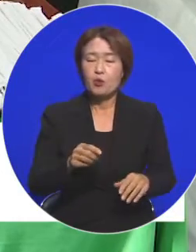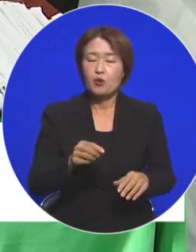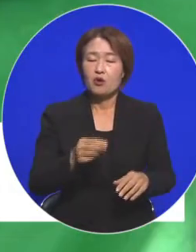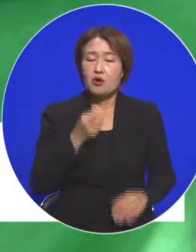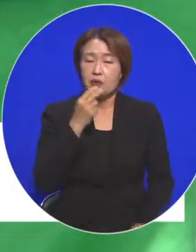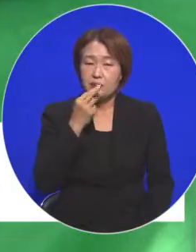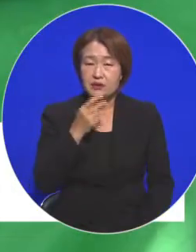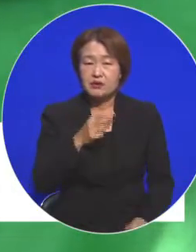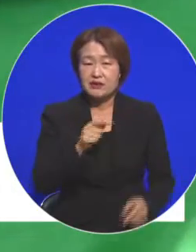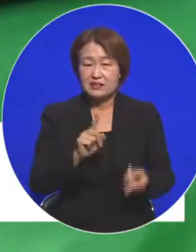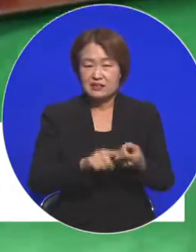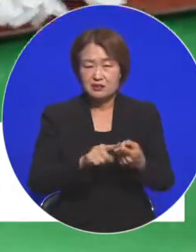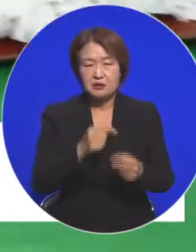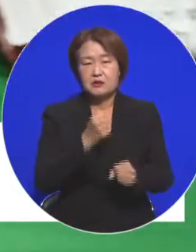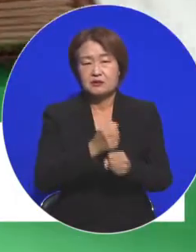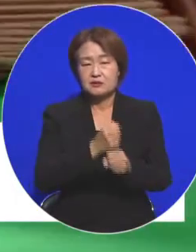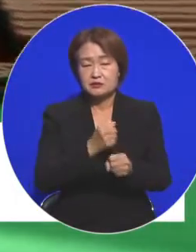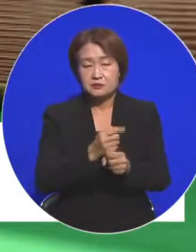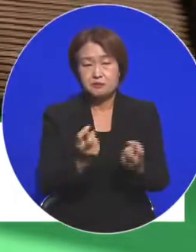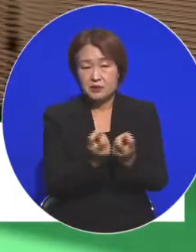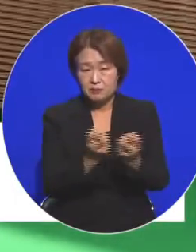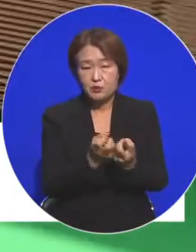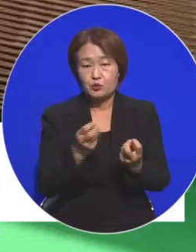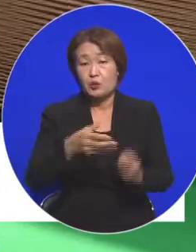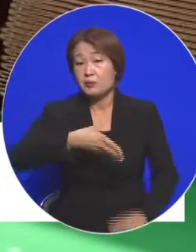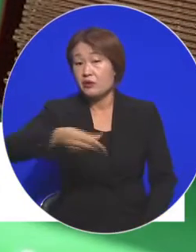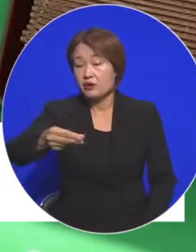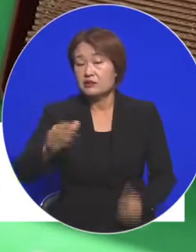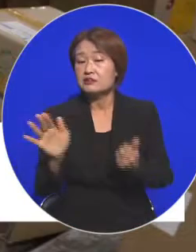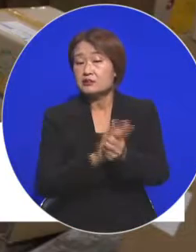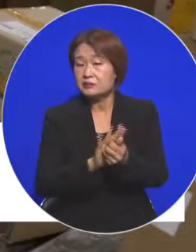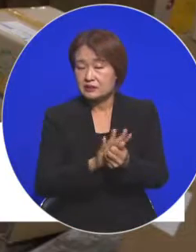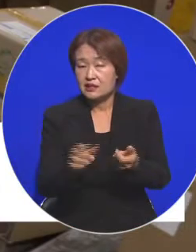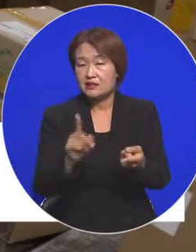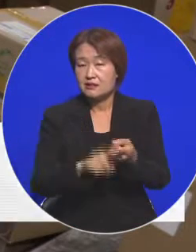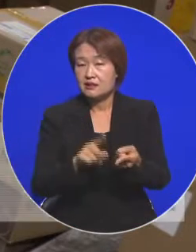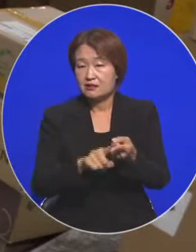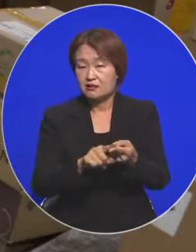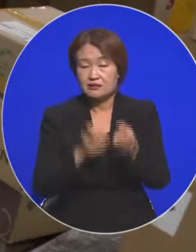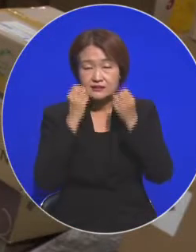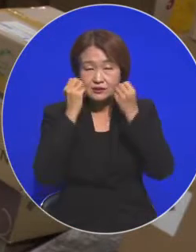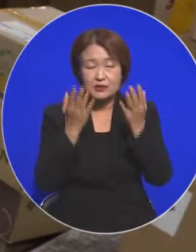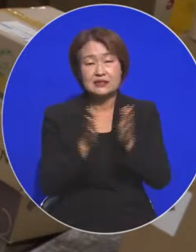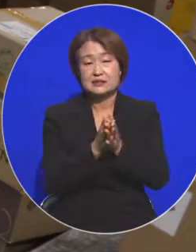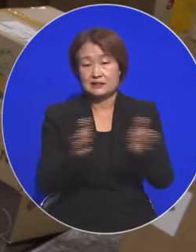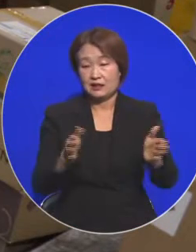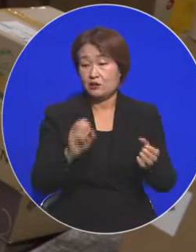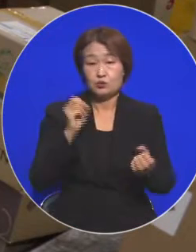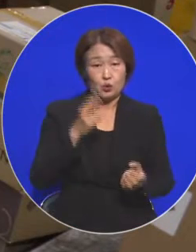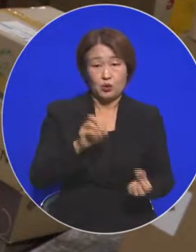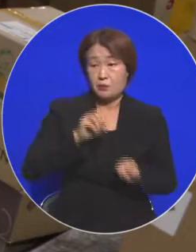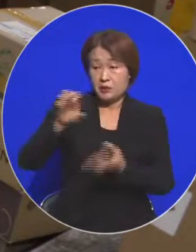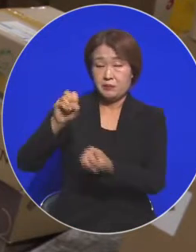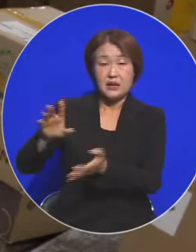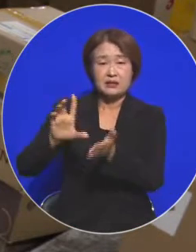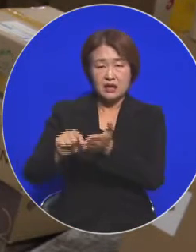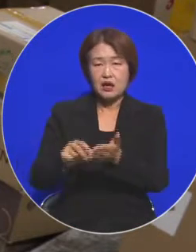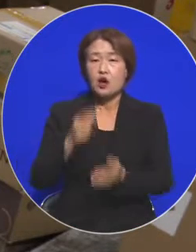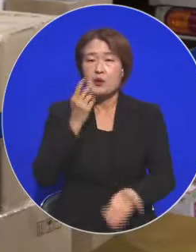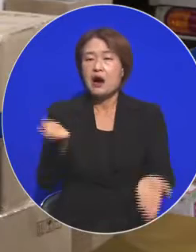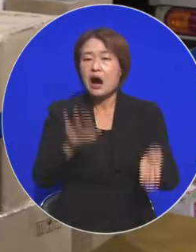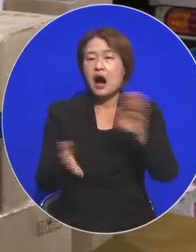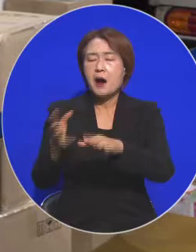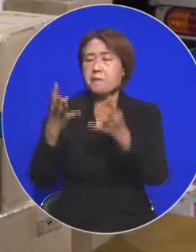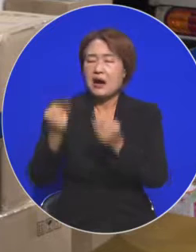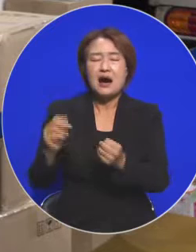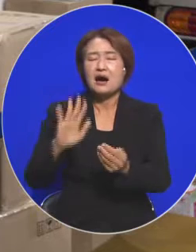위해 다회용기 제작 가이드라인과 대여 서비스 등을 도입합니다. 택배를 주문할 때 소비자가 다회용 택배 포장을 선택할 수